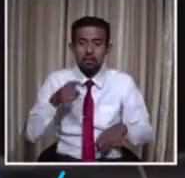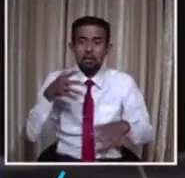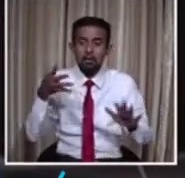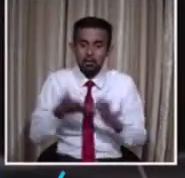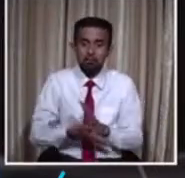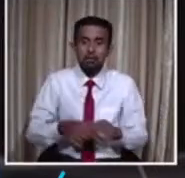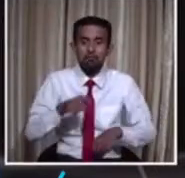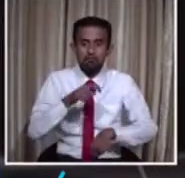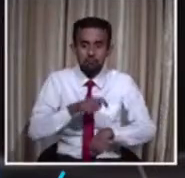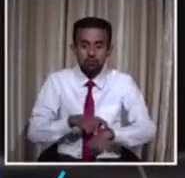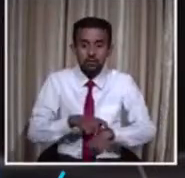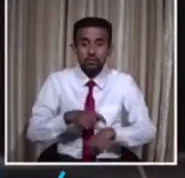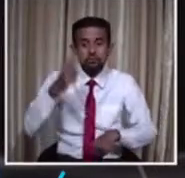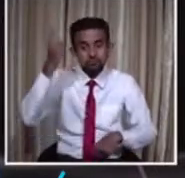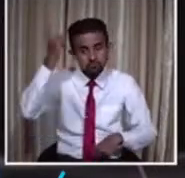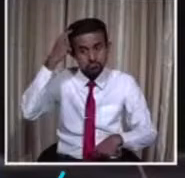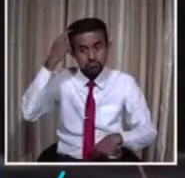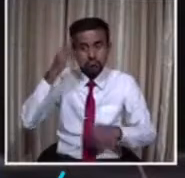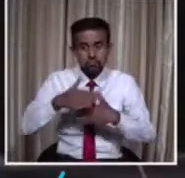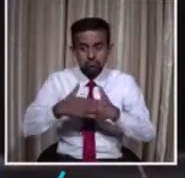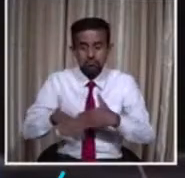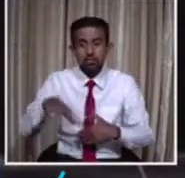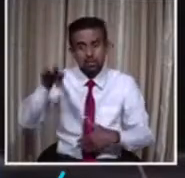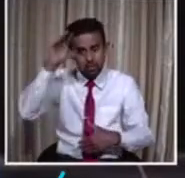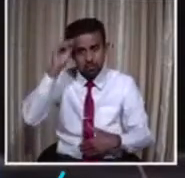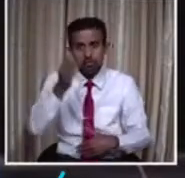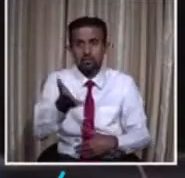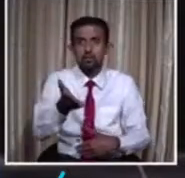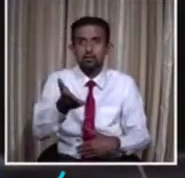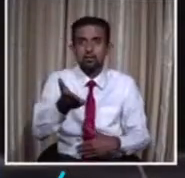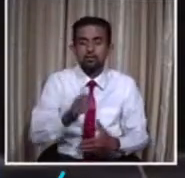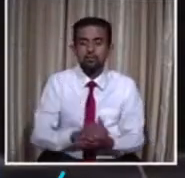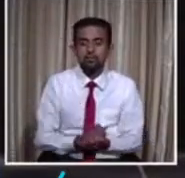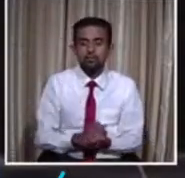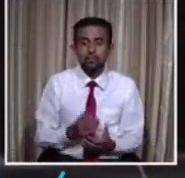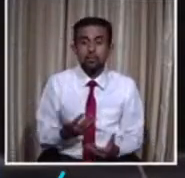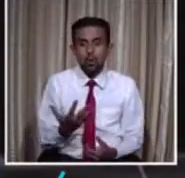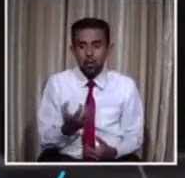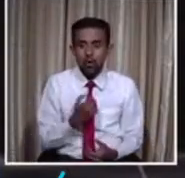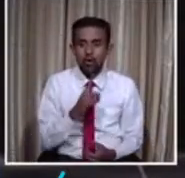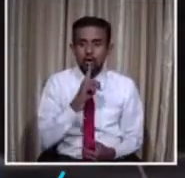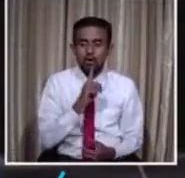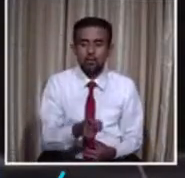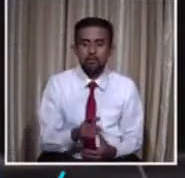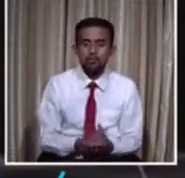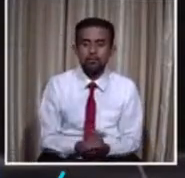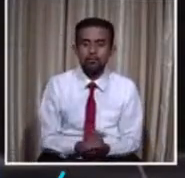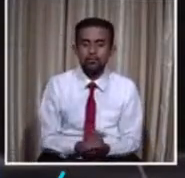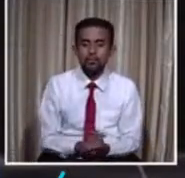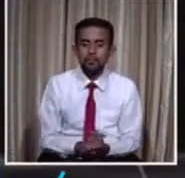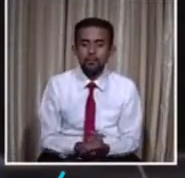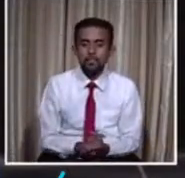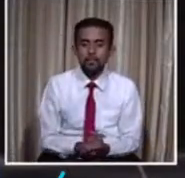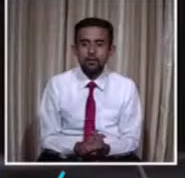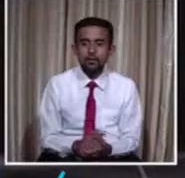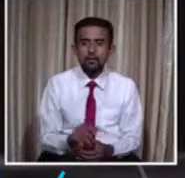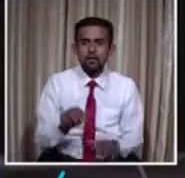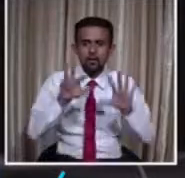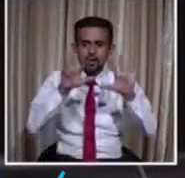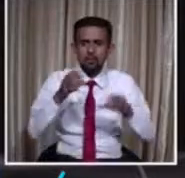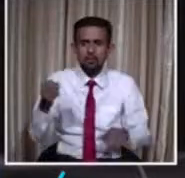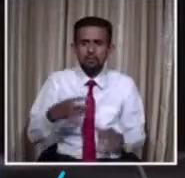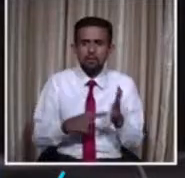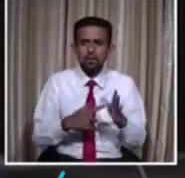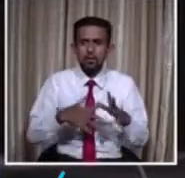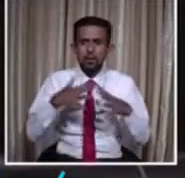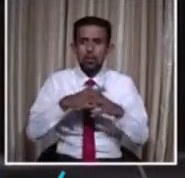duga ne ke golu atau pada mak kerana ni gana ganimu? Eni sa pita orang kami kira. En nama ini dah niti adi batte